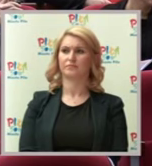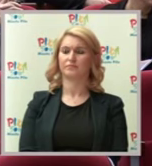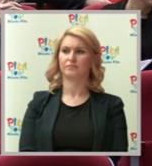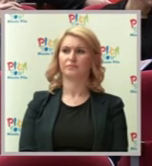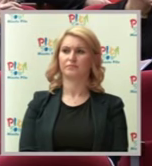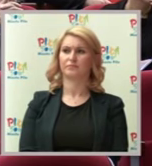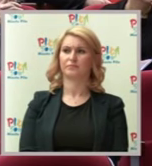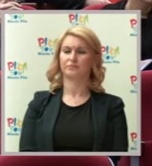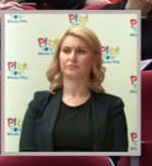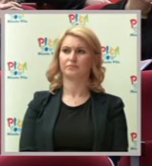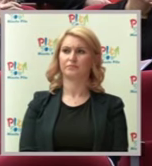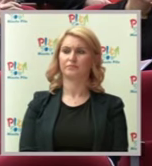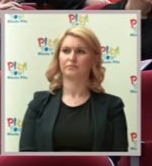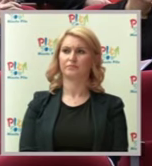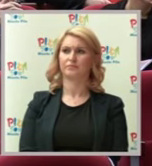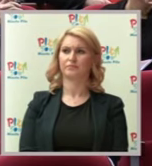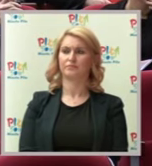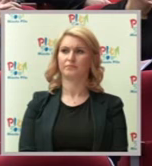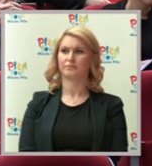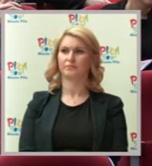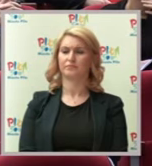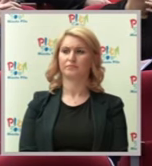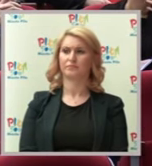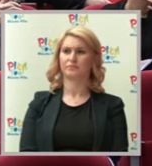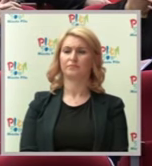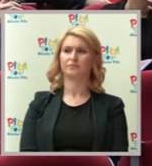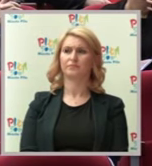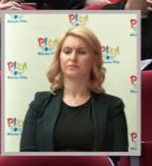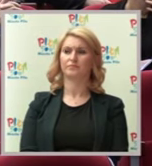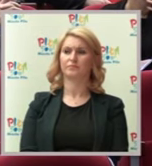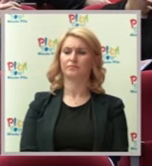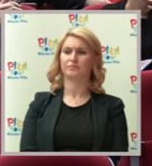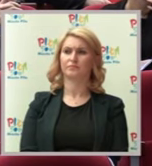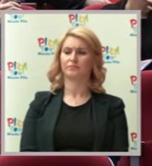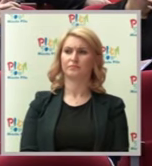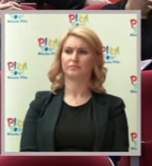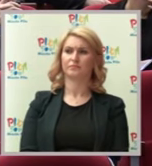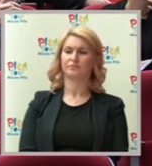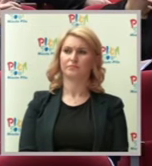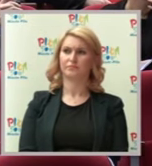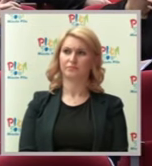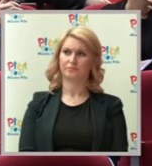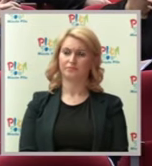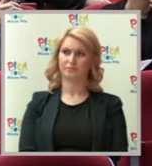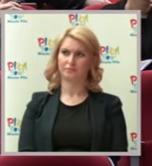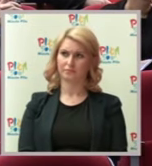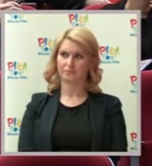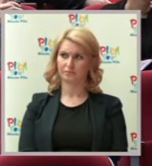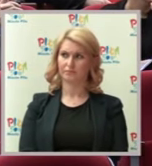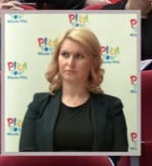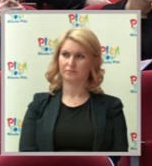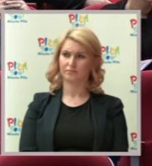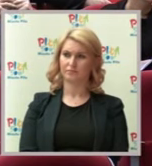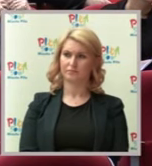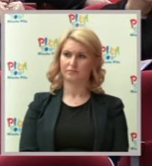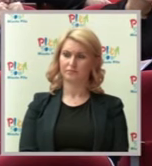to właśnie, że jest wpisany do rejestru zabytków, że powinno się znaleźć finansowanie dla niego, tak tutaj